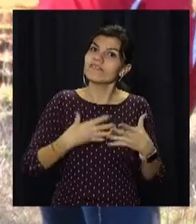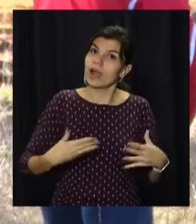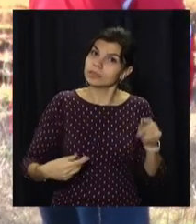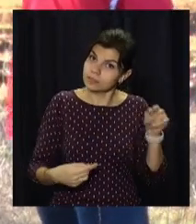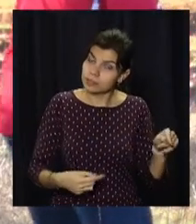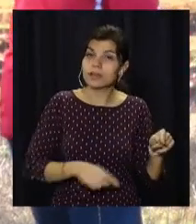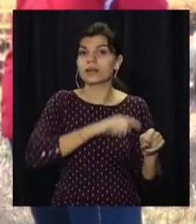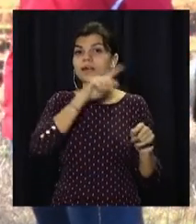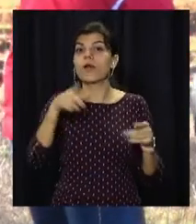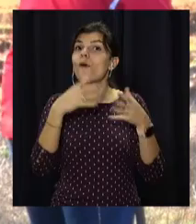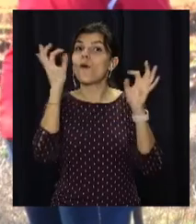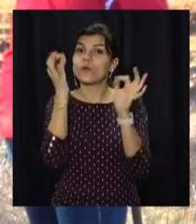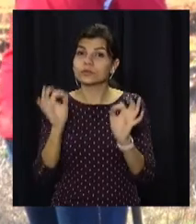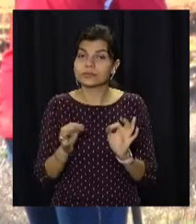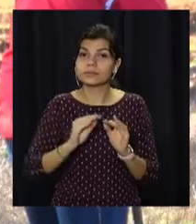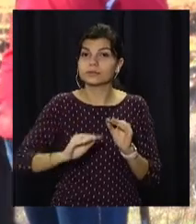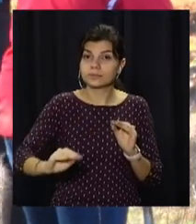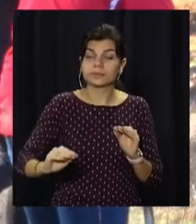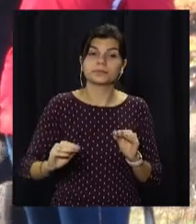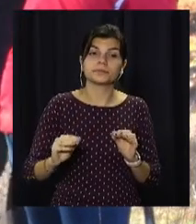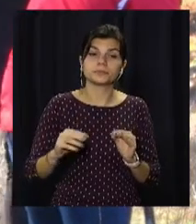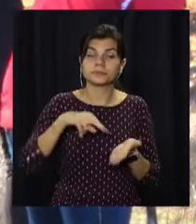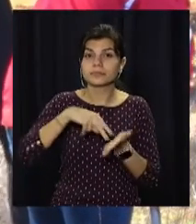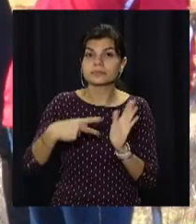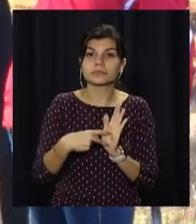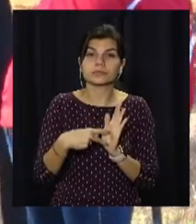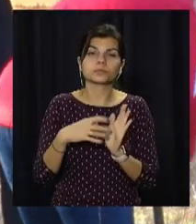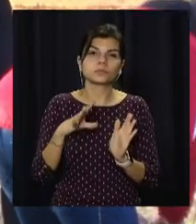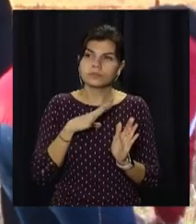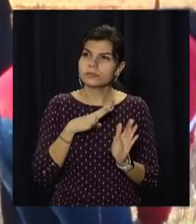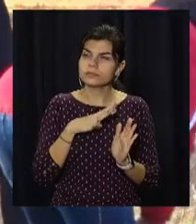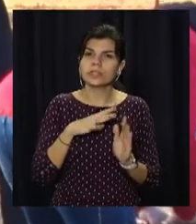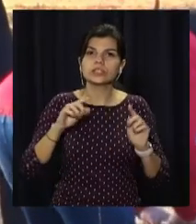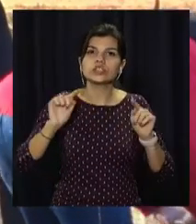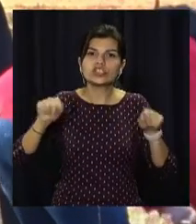посадка, на осінню посадку у нас було заплановано